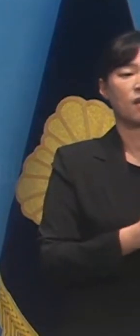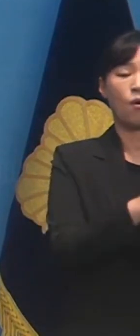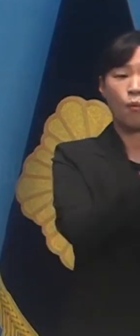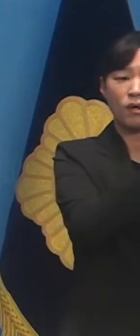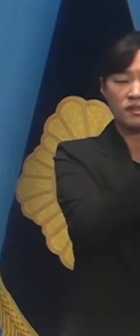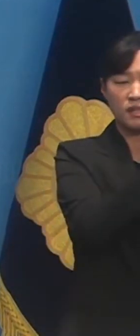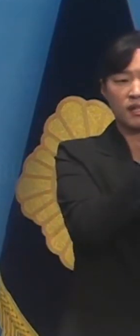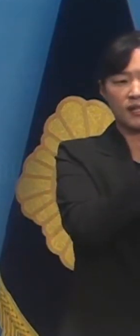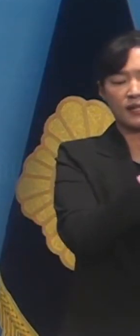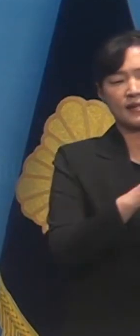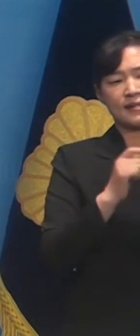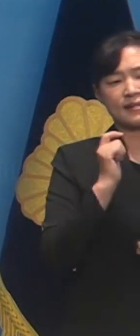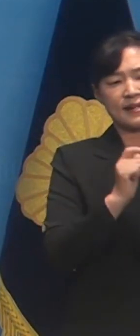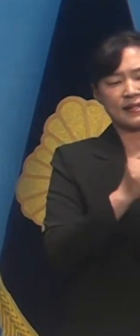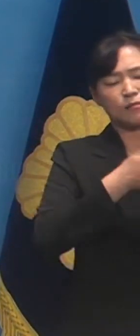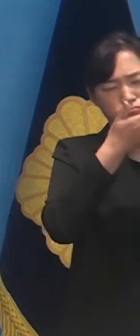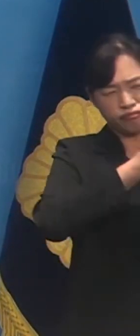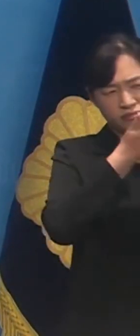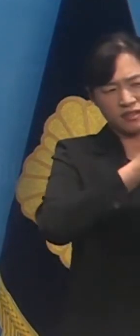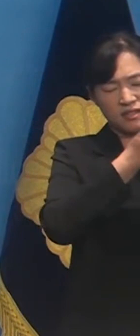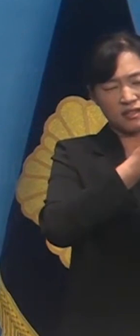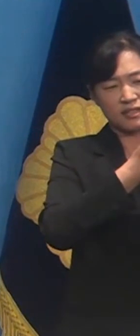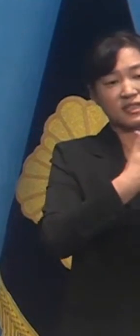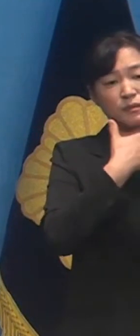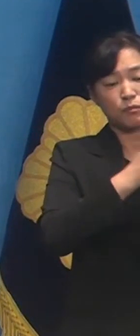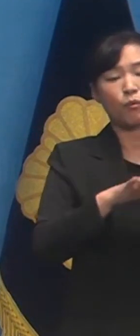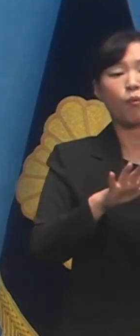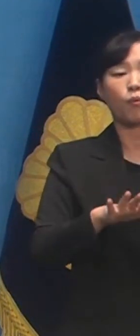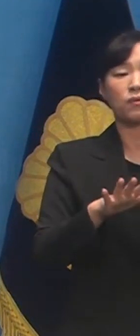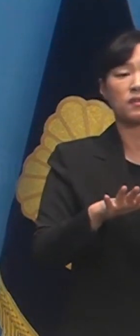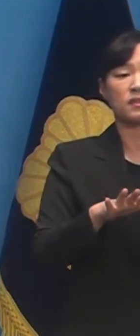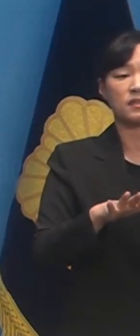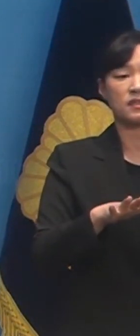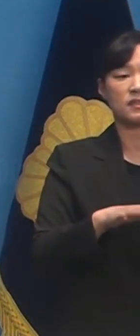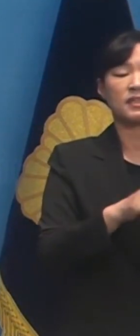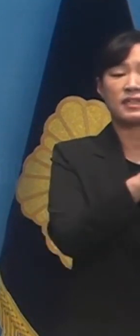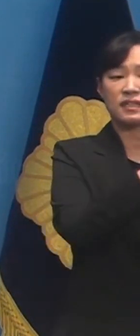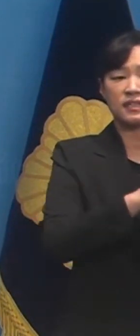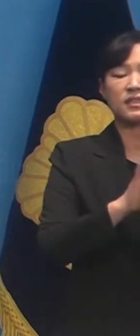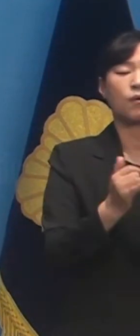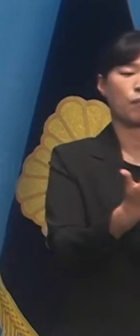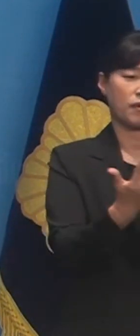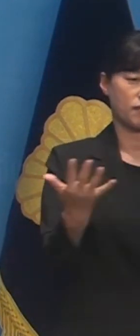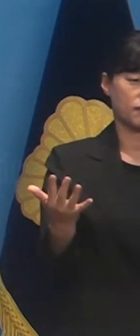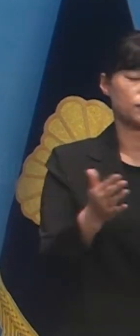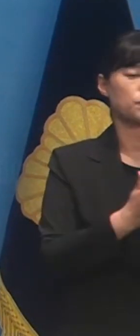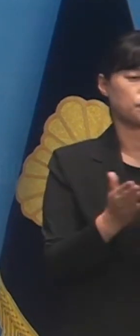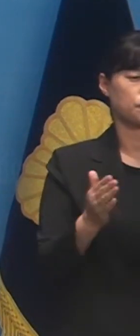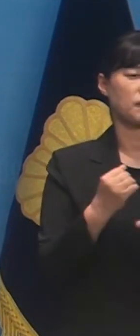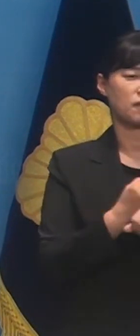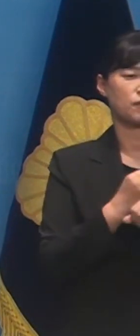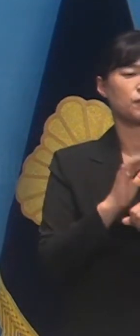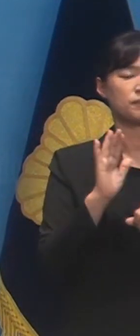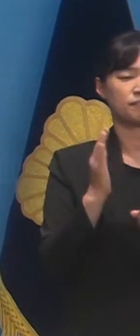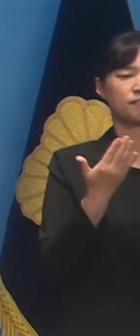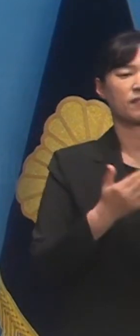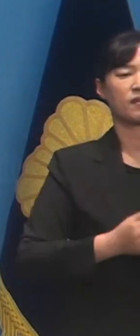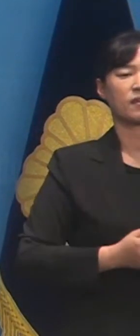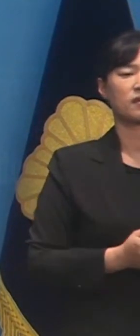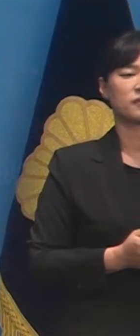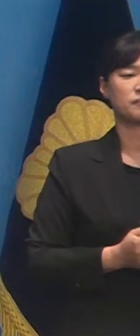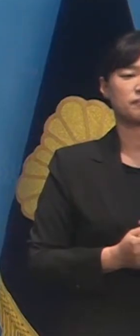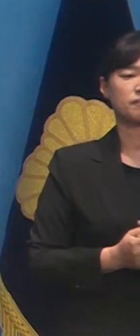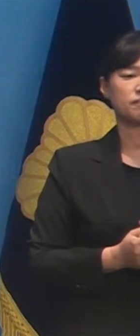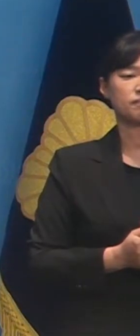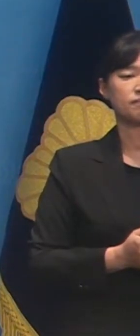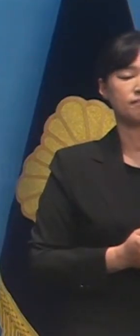사측에 오늘 강력한 촉구를 하기 위해서 이렇게 을지로위원회와 환경노동위원회 의원들이